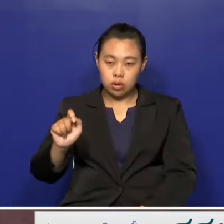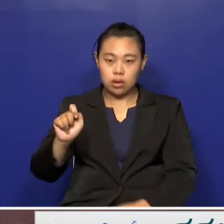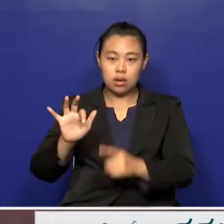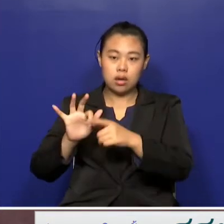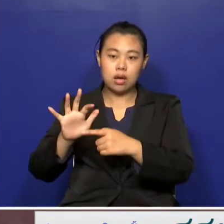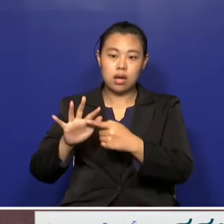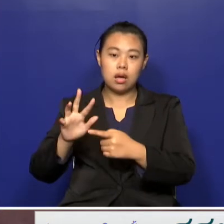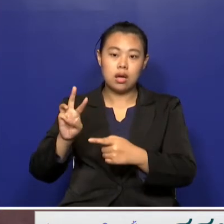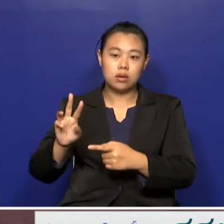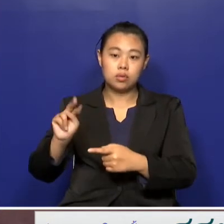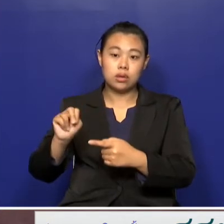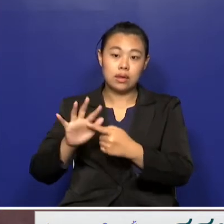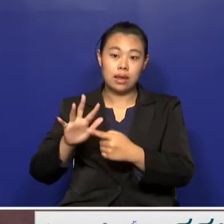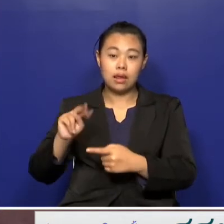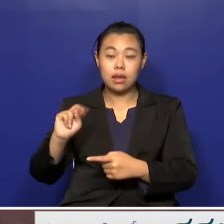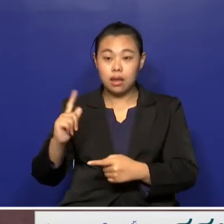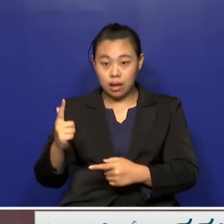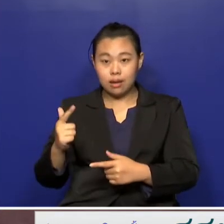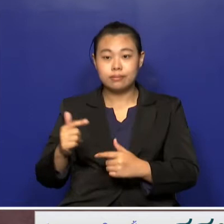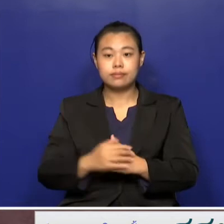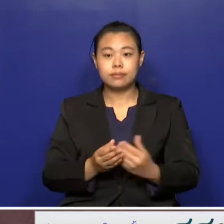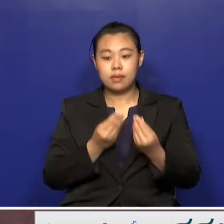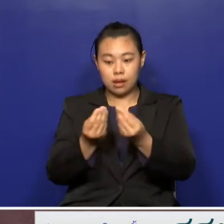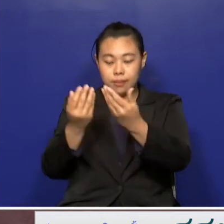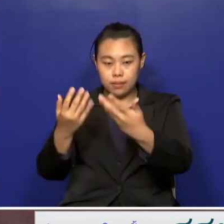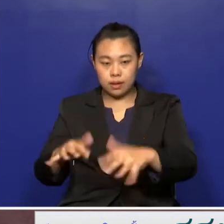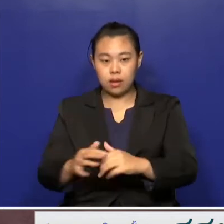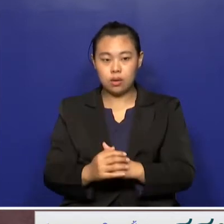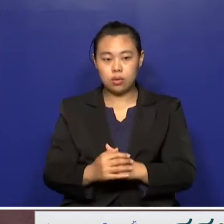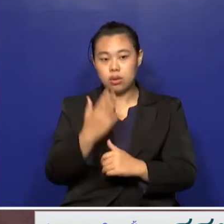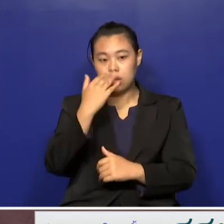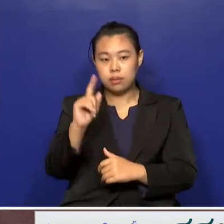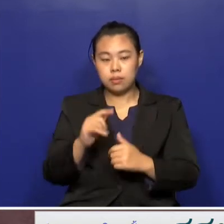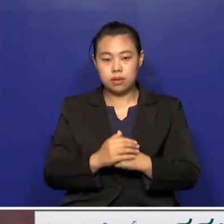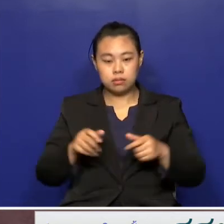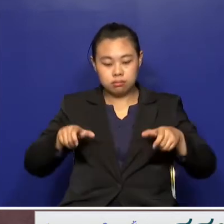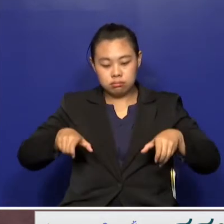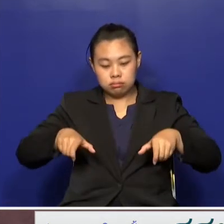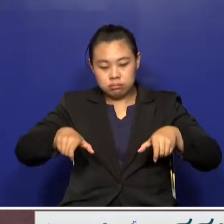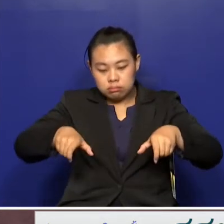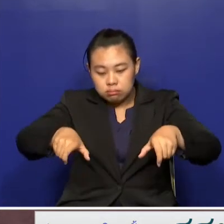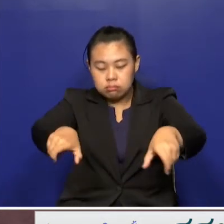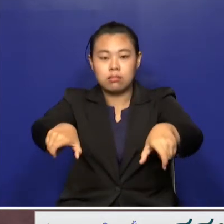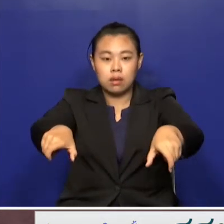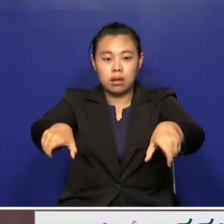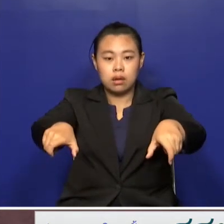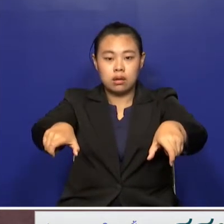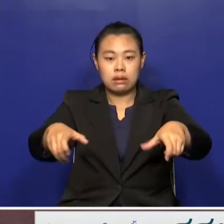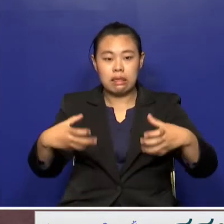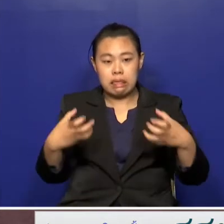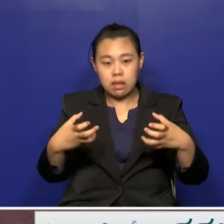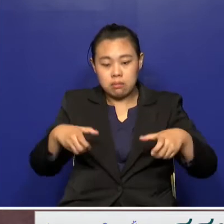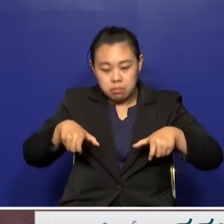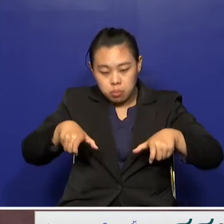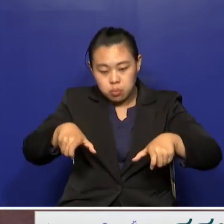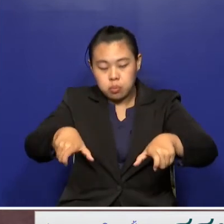ในการสัญจรนะคะเพราะว่ามีการสร้างขอบปูนสองข้างทางเพื่อปลูกต้นไม้ซึ่งเป็นสิ่งกีดขวางการจราจร